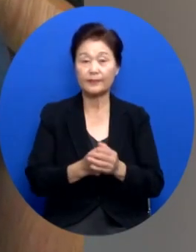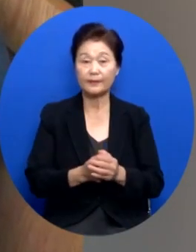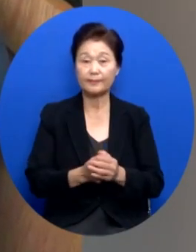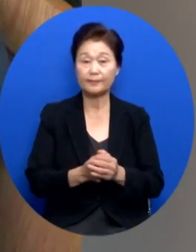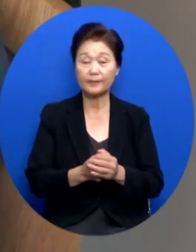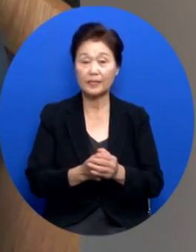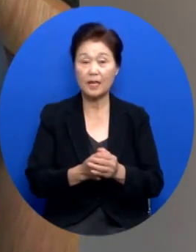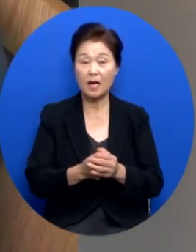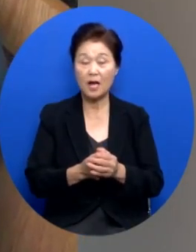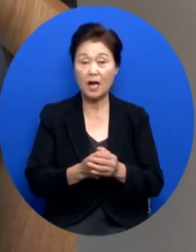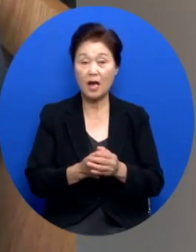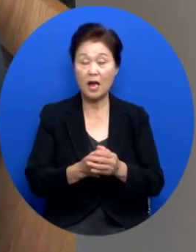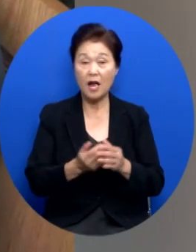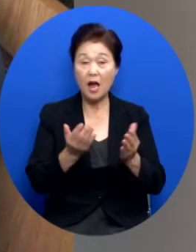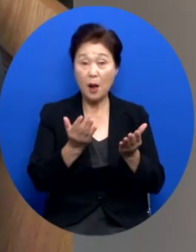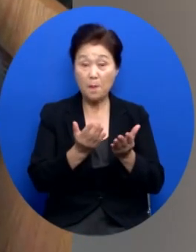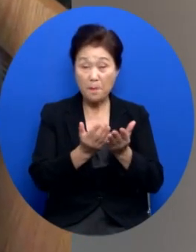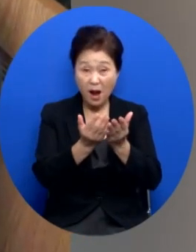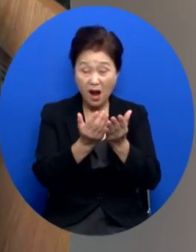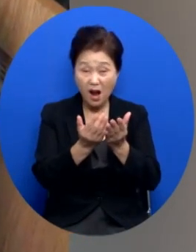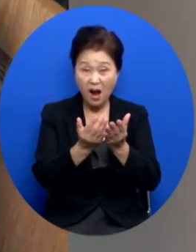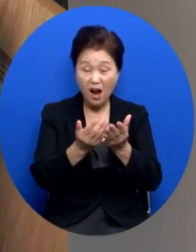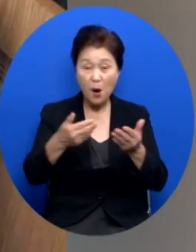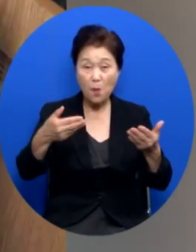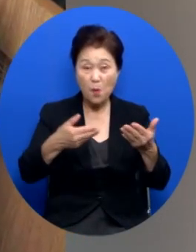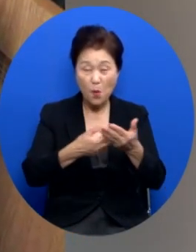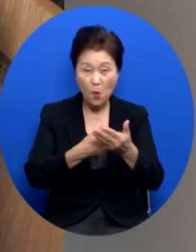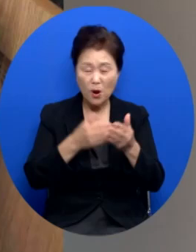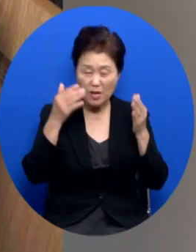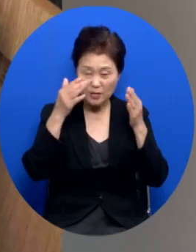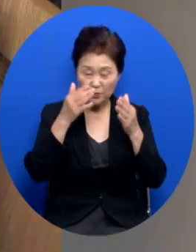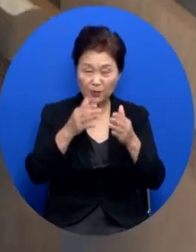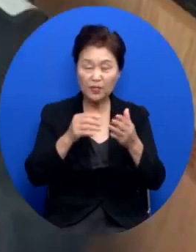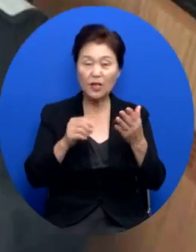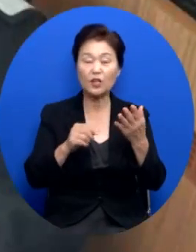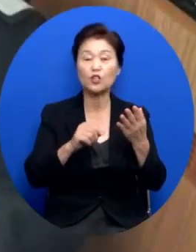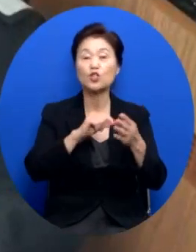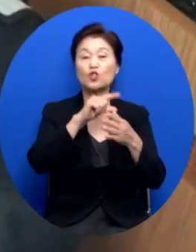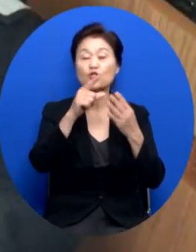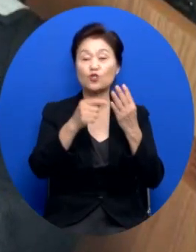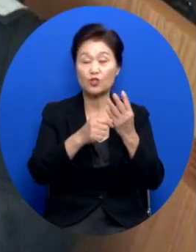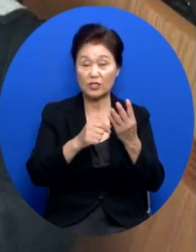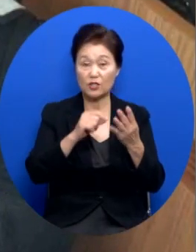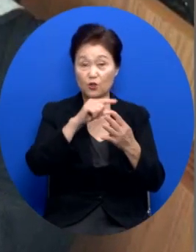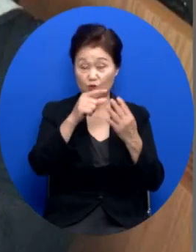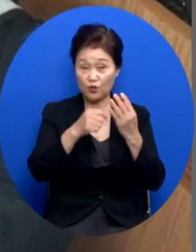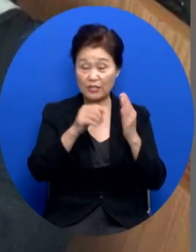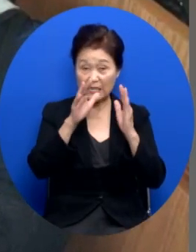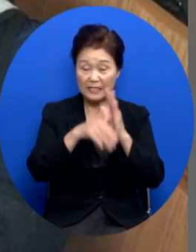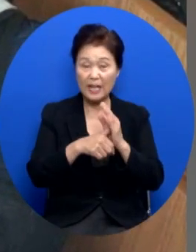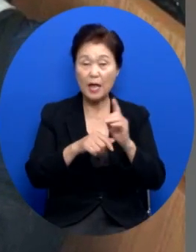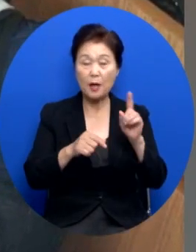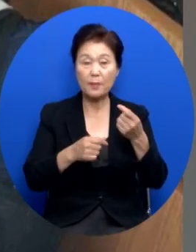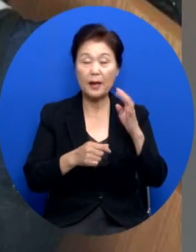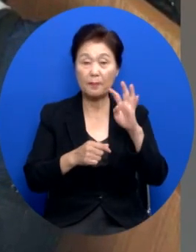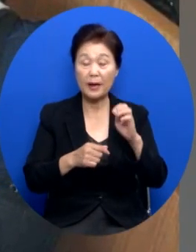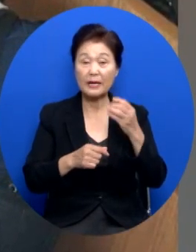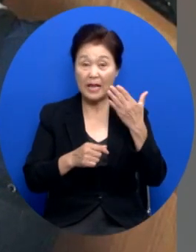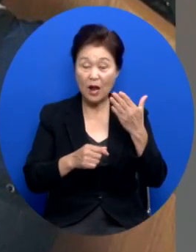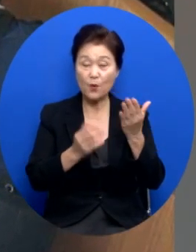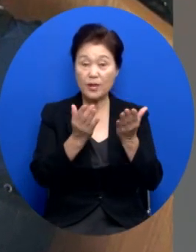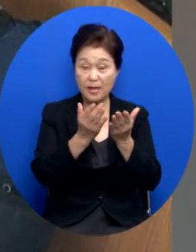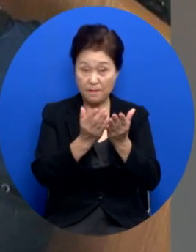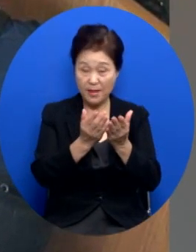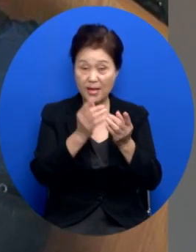해수부는 귀성 귀경객이 집중되는 추석 연휴를 맞아 전국 연안 여객선 149척을 대상으로 8월